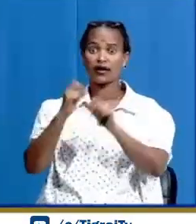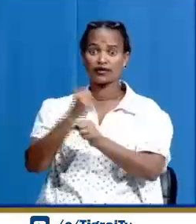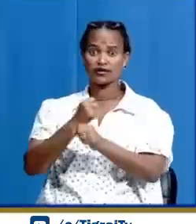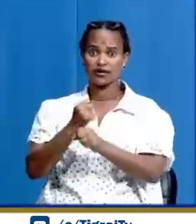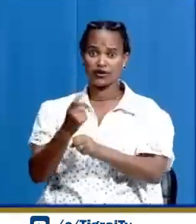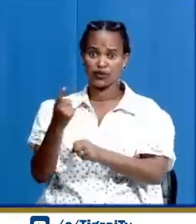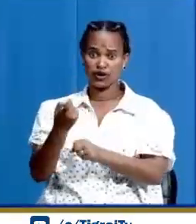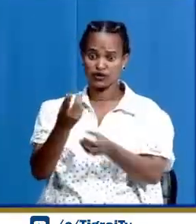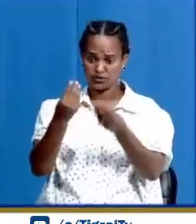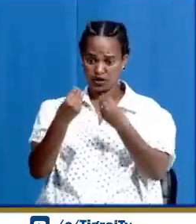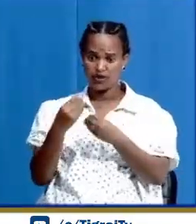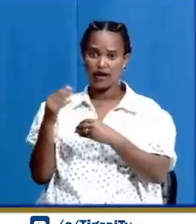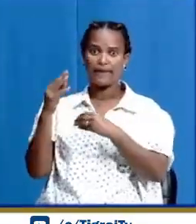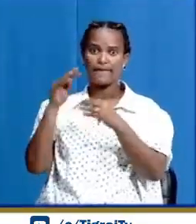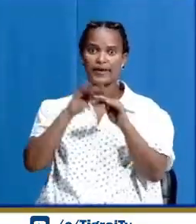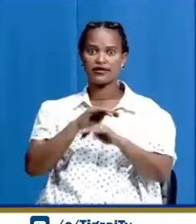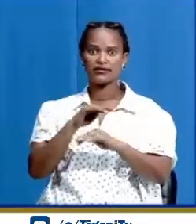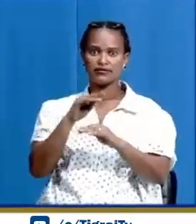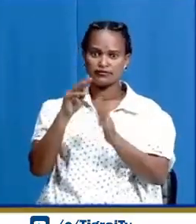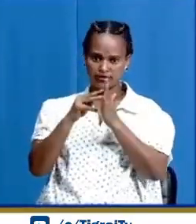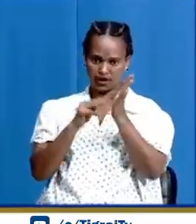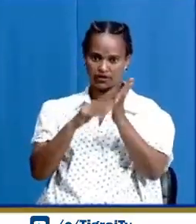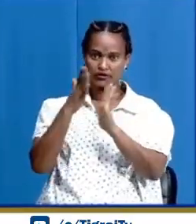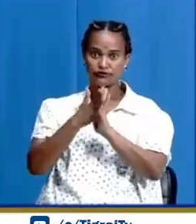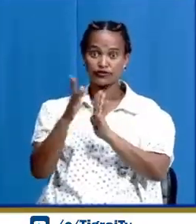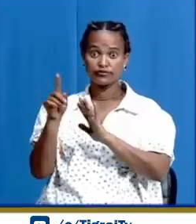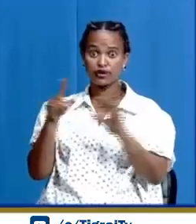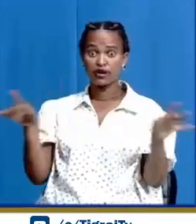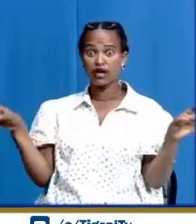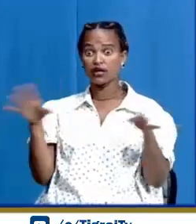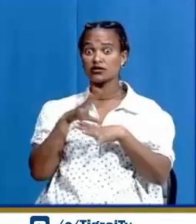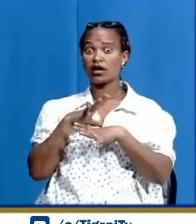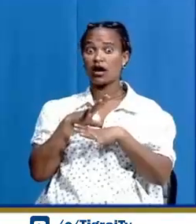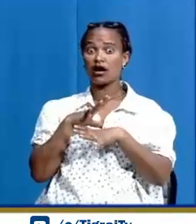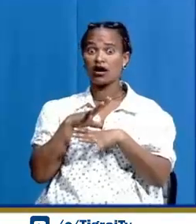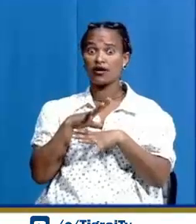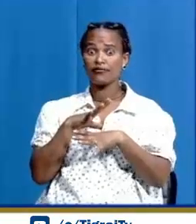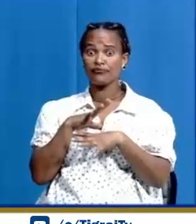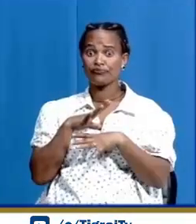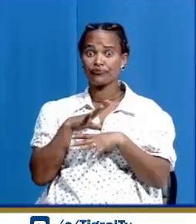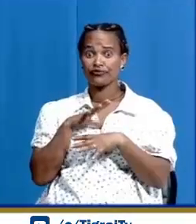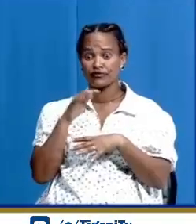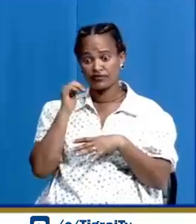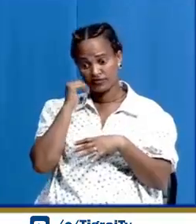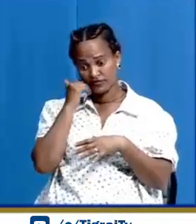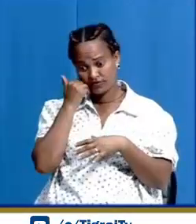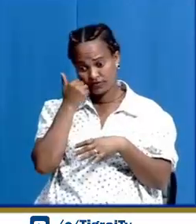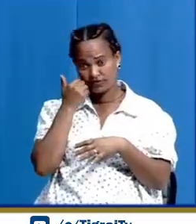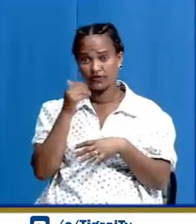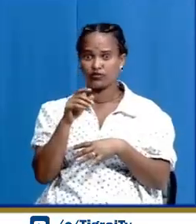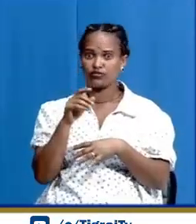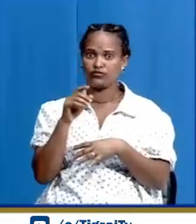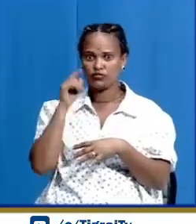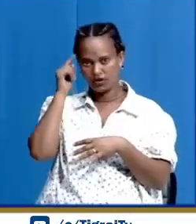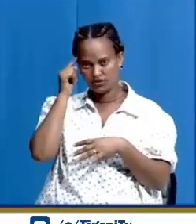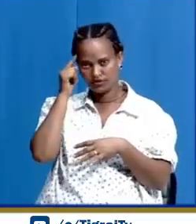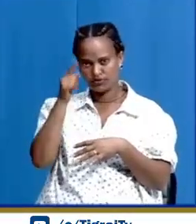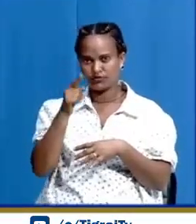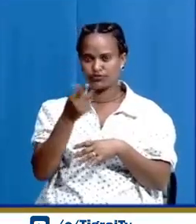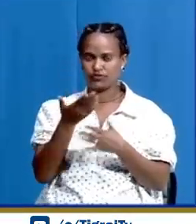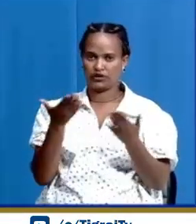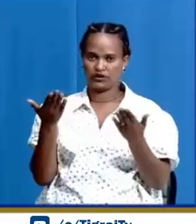ኮይና ሰሃበና መደብ እውን ብኣግባቡ ክንፍፅም ኣለና እምበር ደንጊፅካ ርእስኻ ትሰኩነሉ ርእስኻ